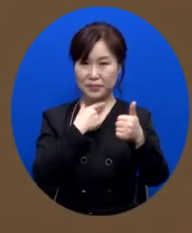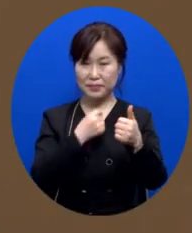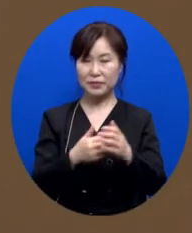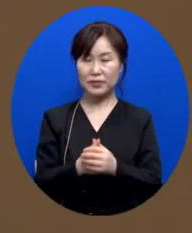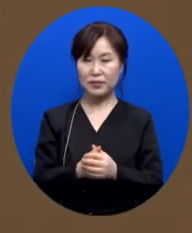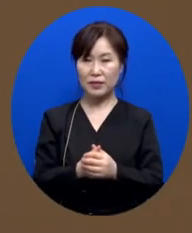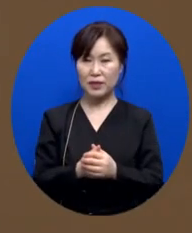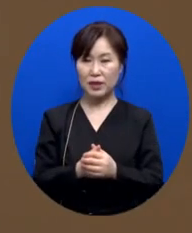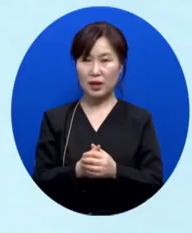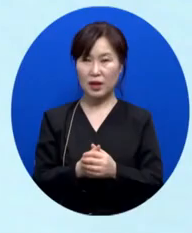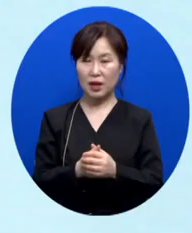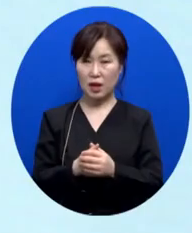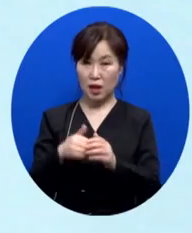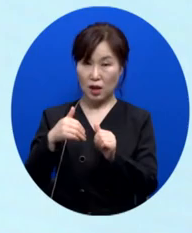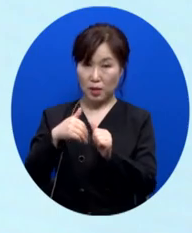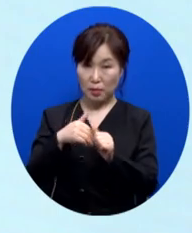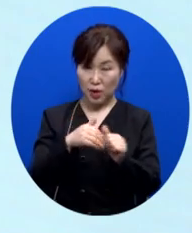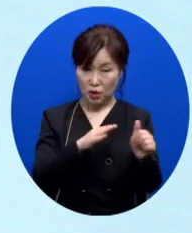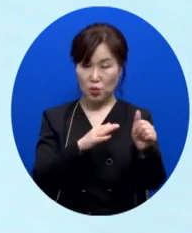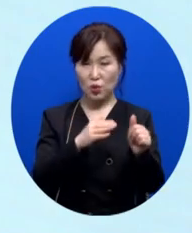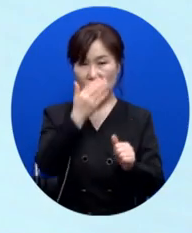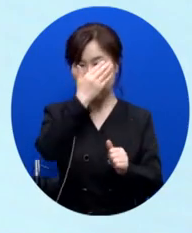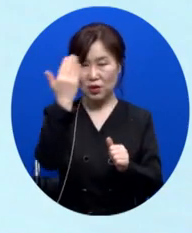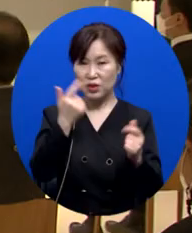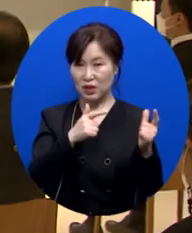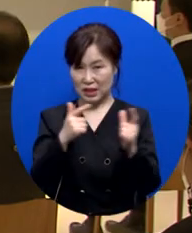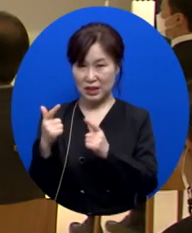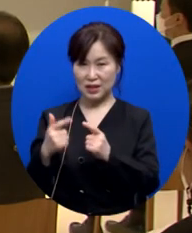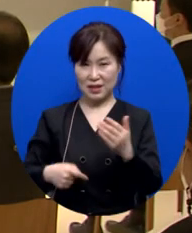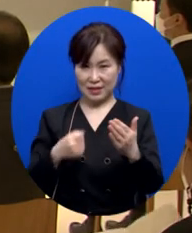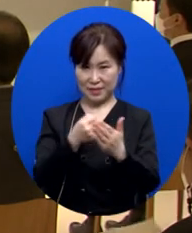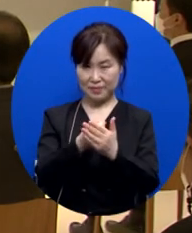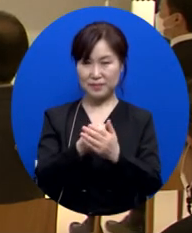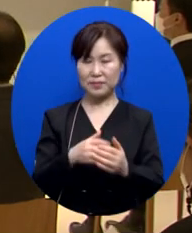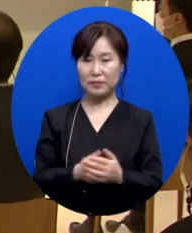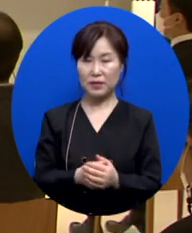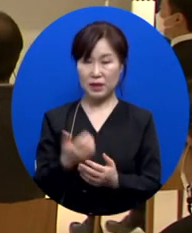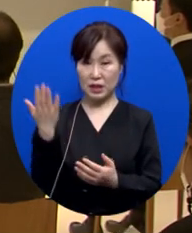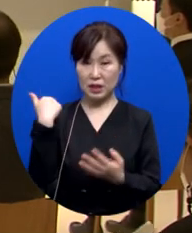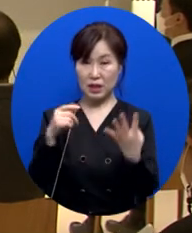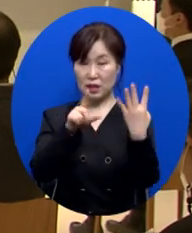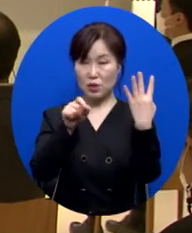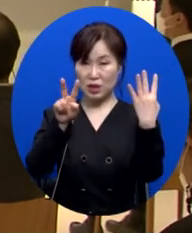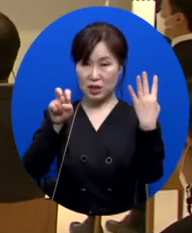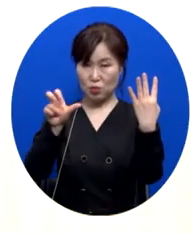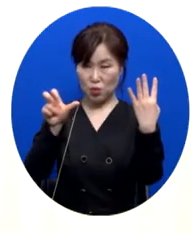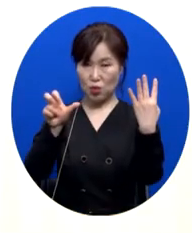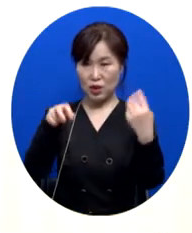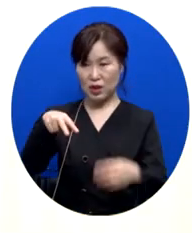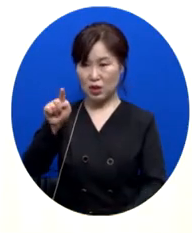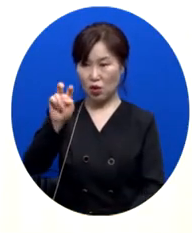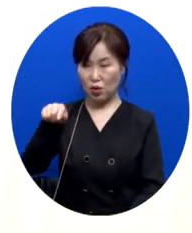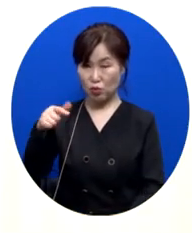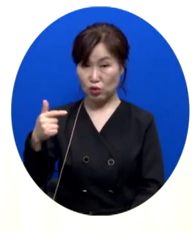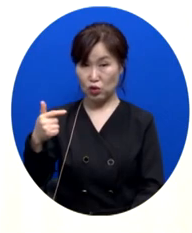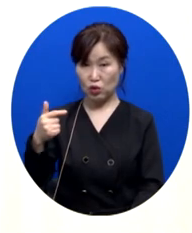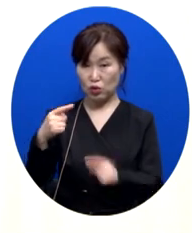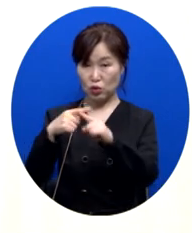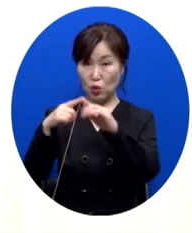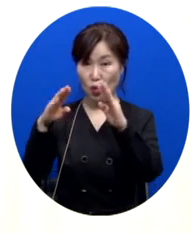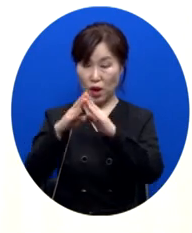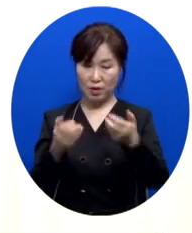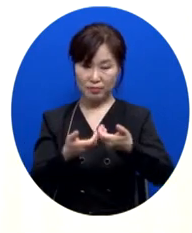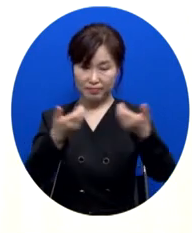청연 교회로 파송한 청년들의 다짐 입니다 지난 25일 서문 교회가 경기도 하남시에 분립 개척한